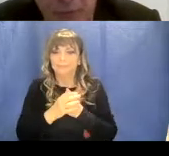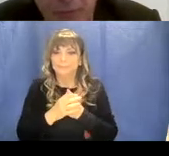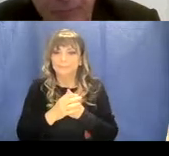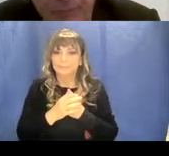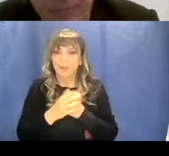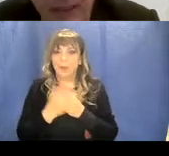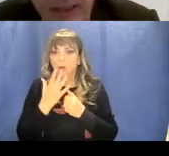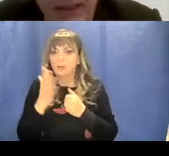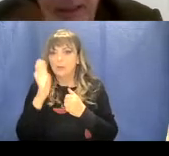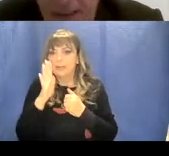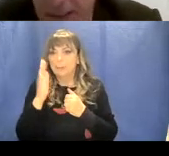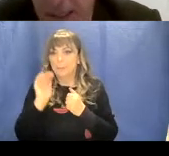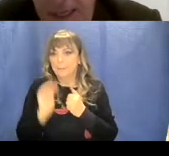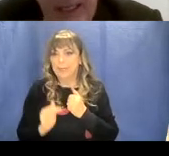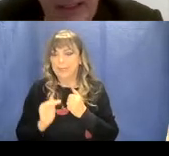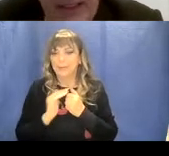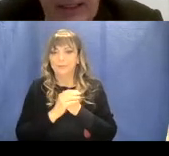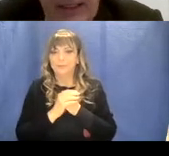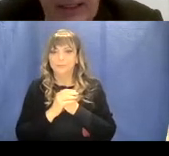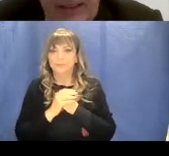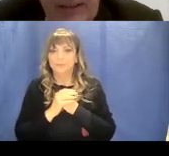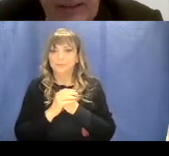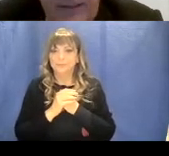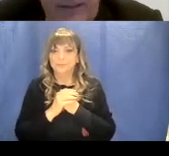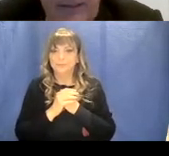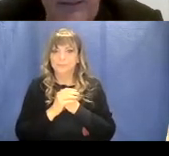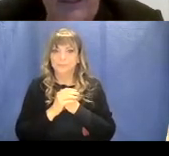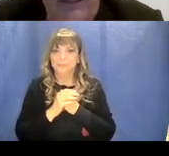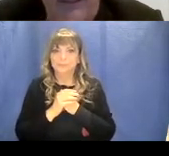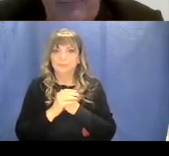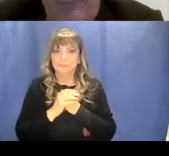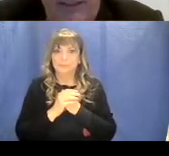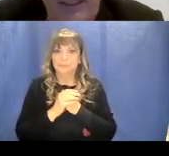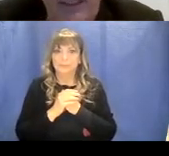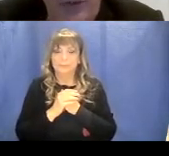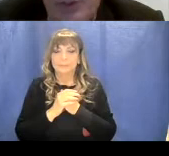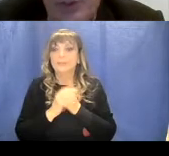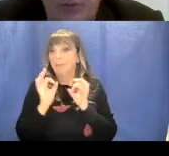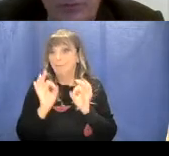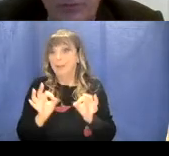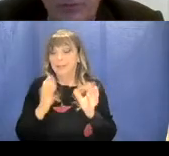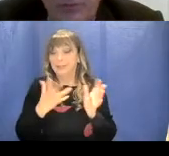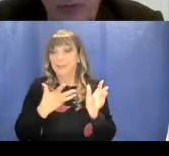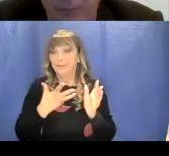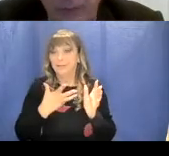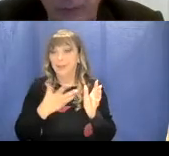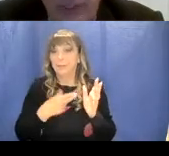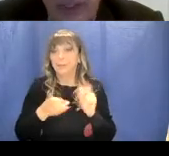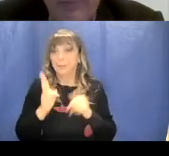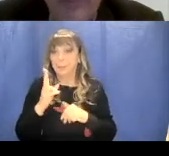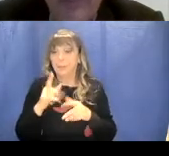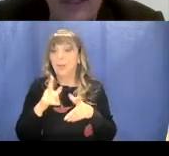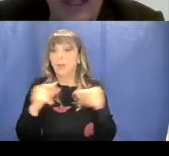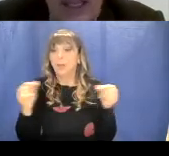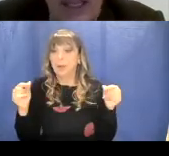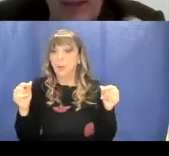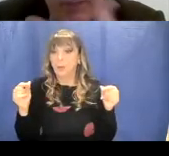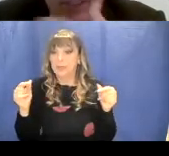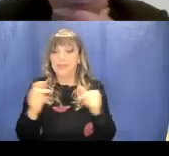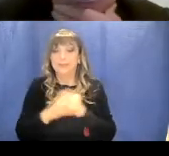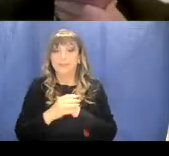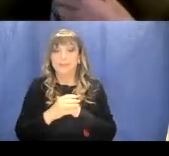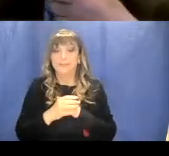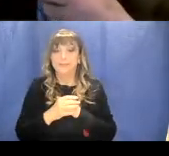rosso e la infatti ci sono più aquiloni e